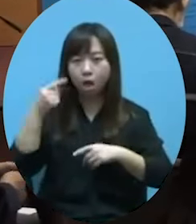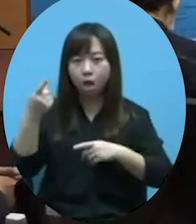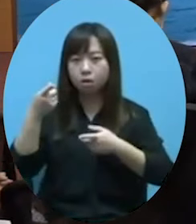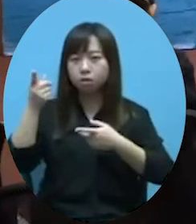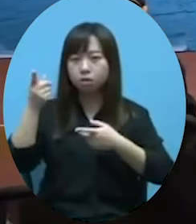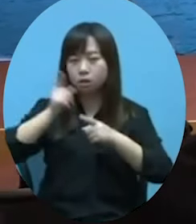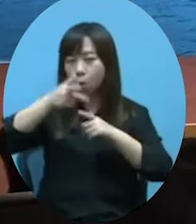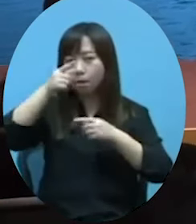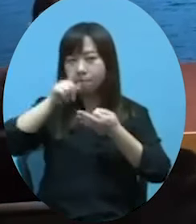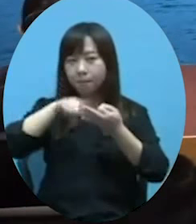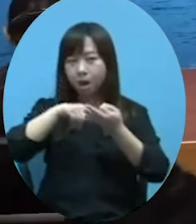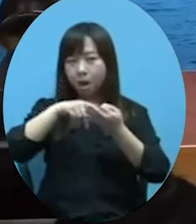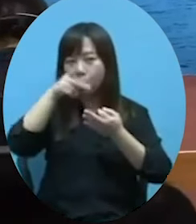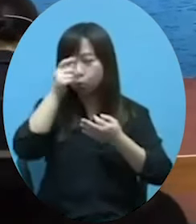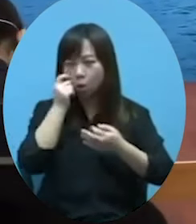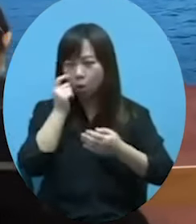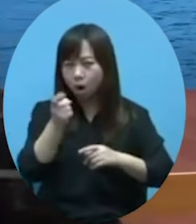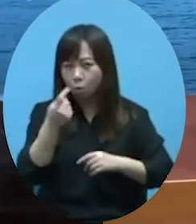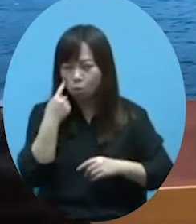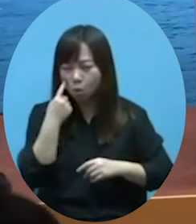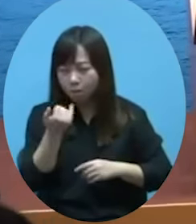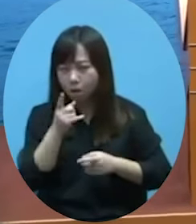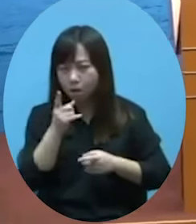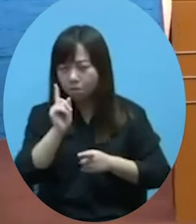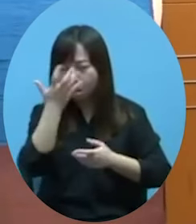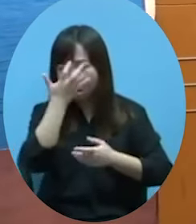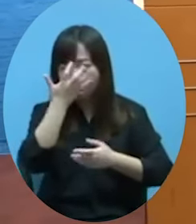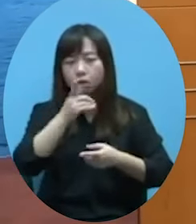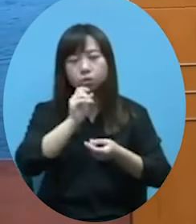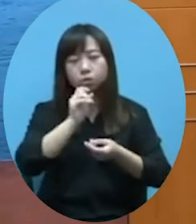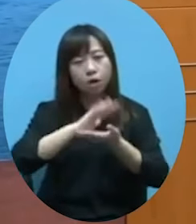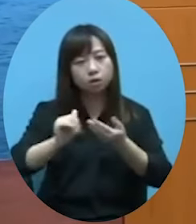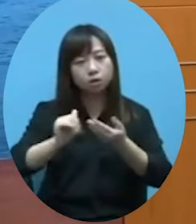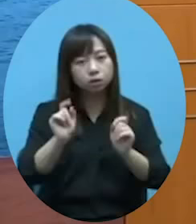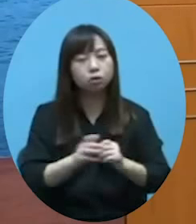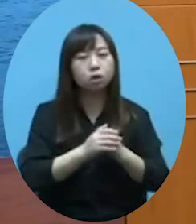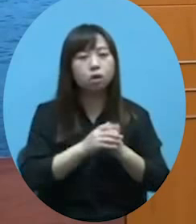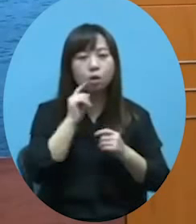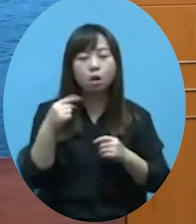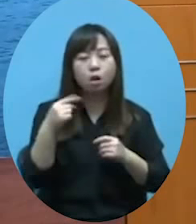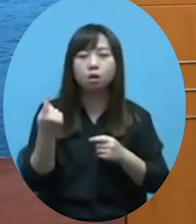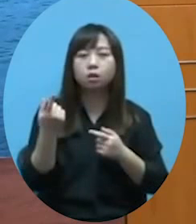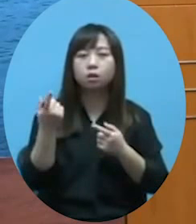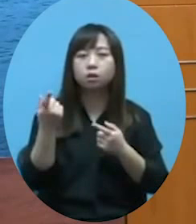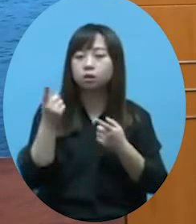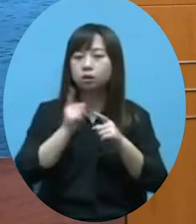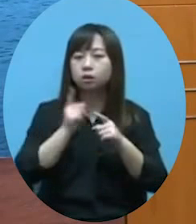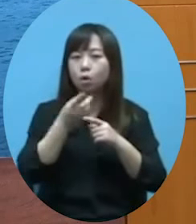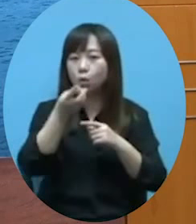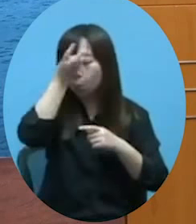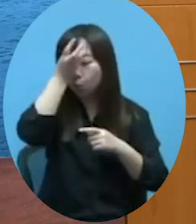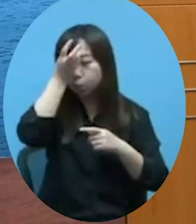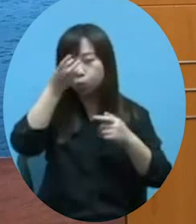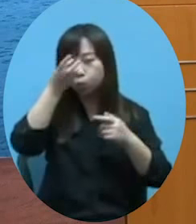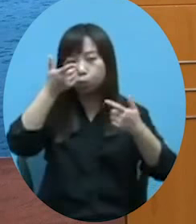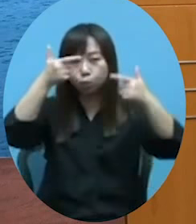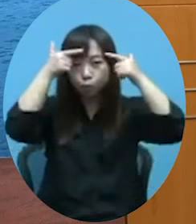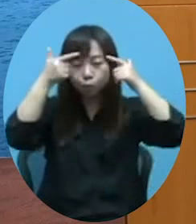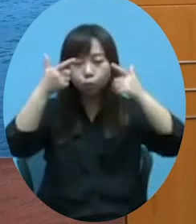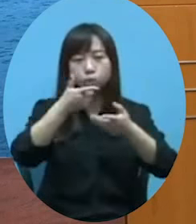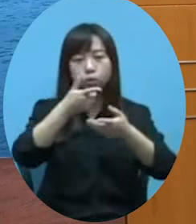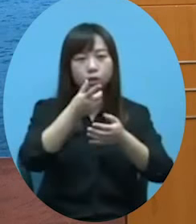間還是在九龍堂那間第三就是都是想問回張醫生檢疫中心昨天出來公主號那些乘客就說做過